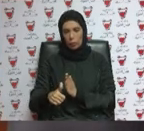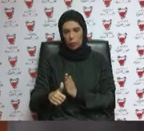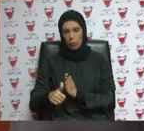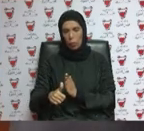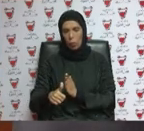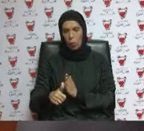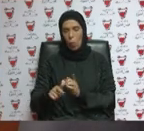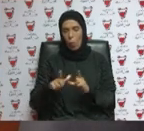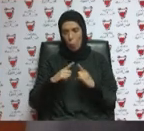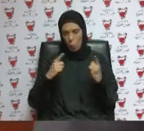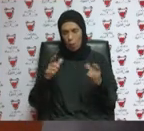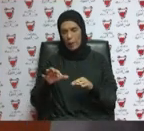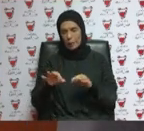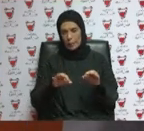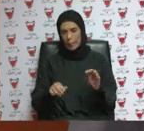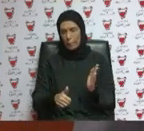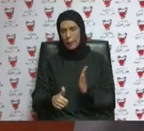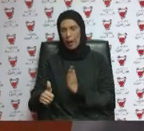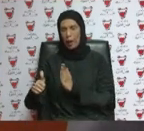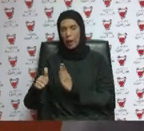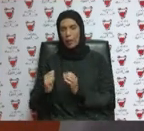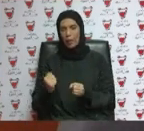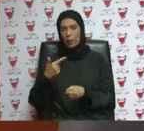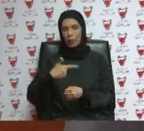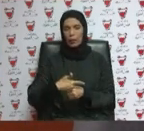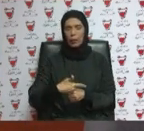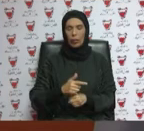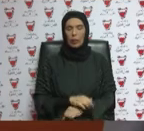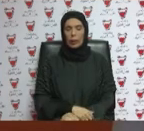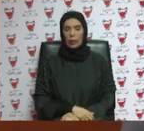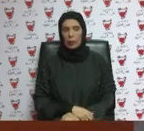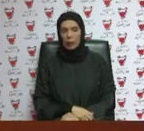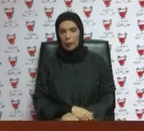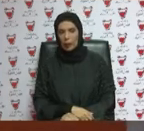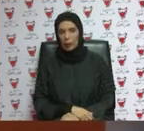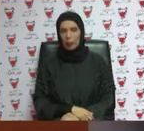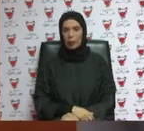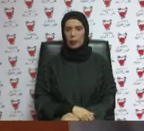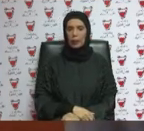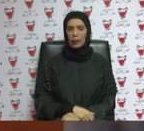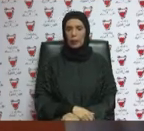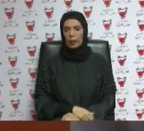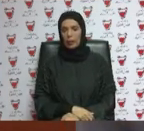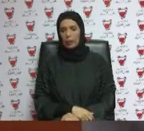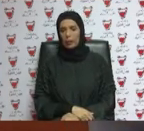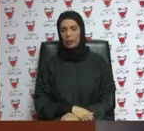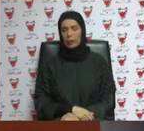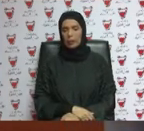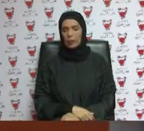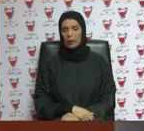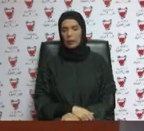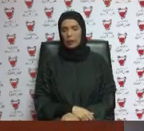بقياده ولي العهد في هذا الموضوع. و